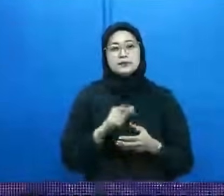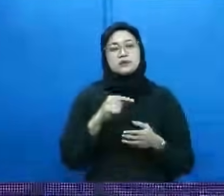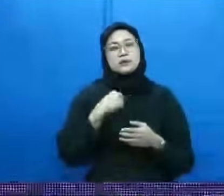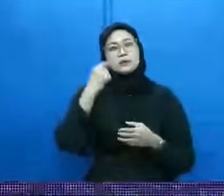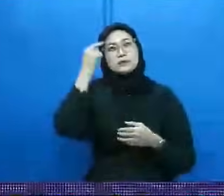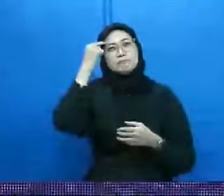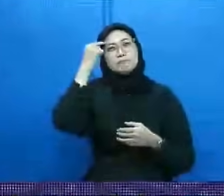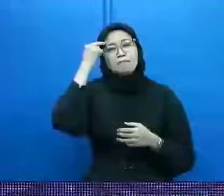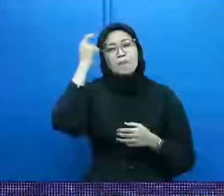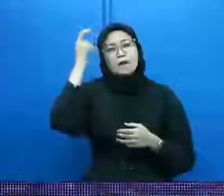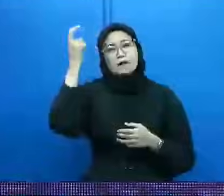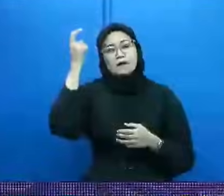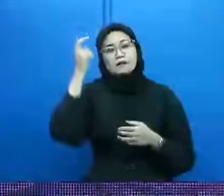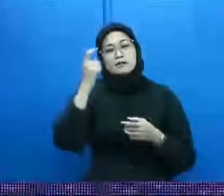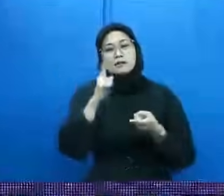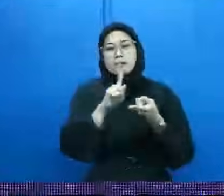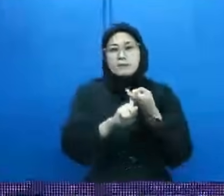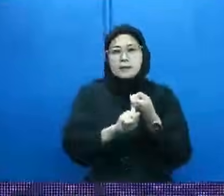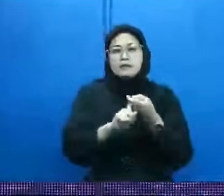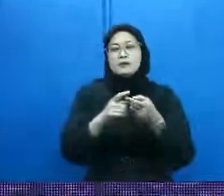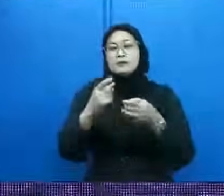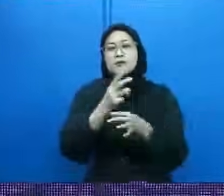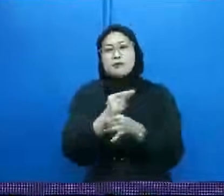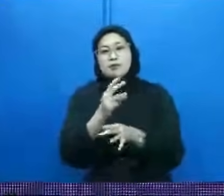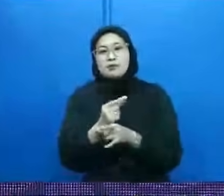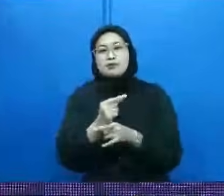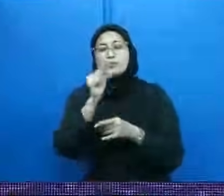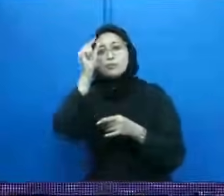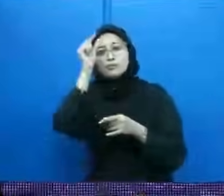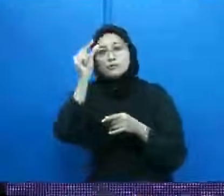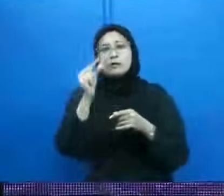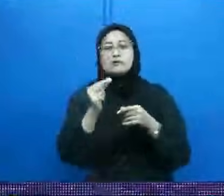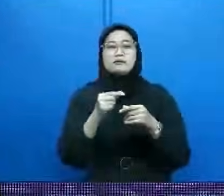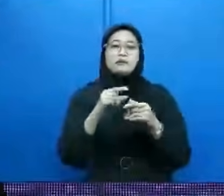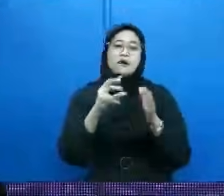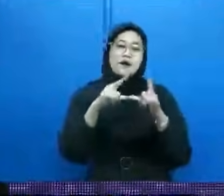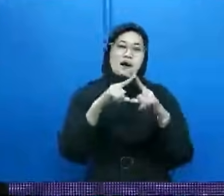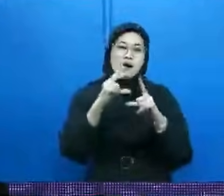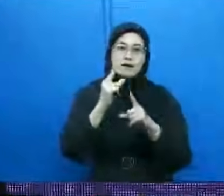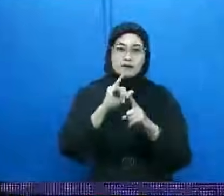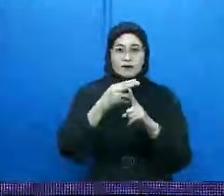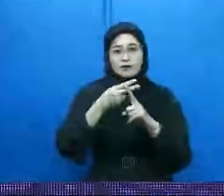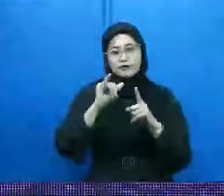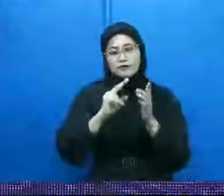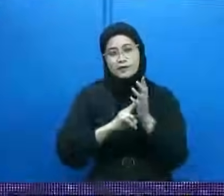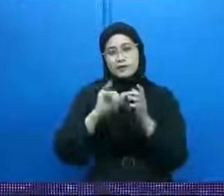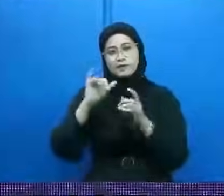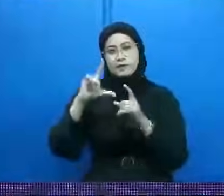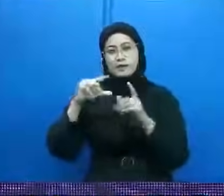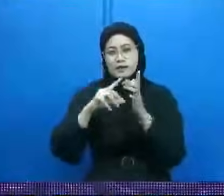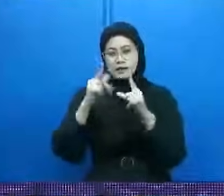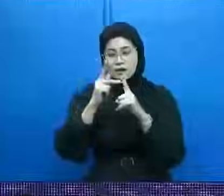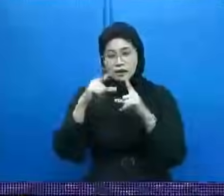benak saya, sahabat kita, guru kita, saudara kita, Al-Ustaz Muhammad Arifin Ilham. Saya duduk berdoa,